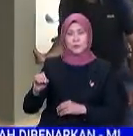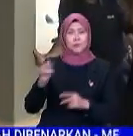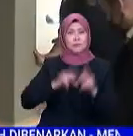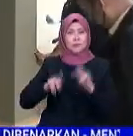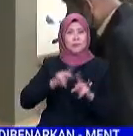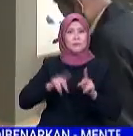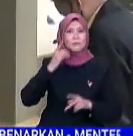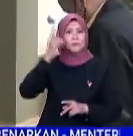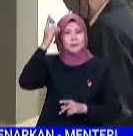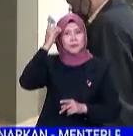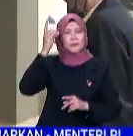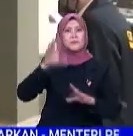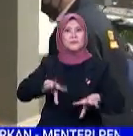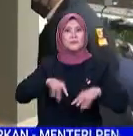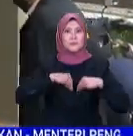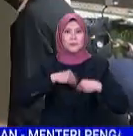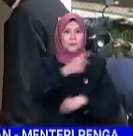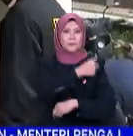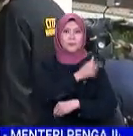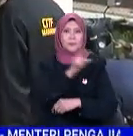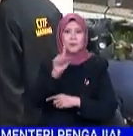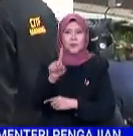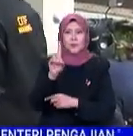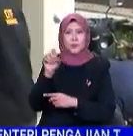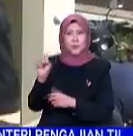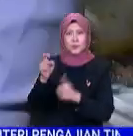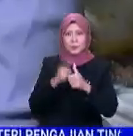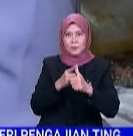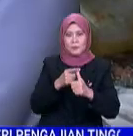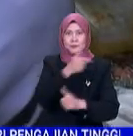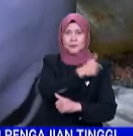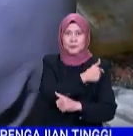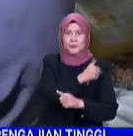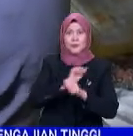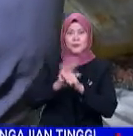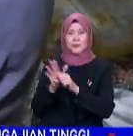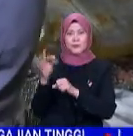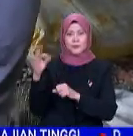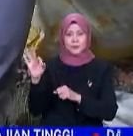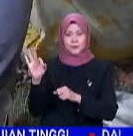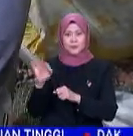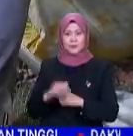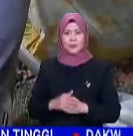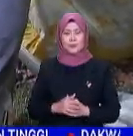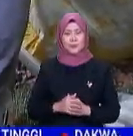telah menerima sekurang-kurangnya satu dos suntikan pertama vaksin COVID-19.